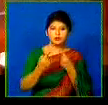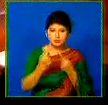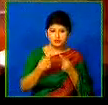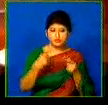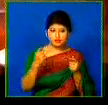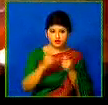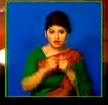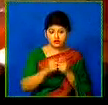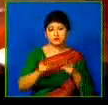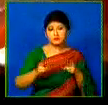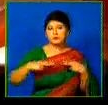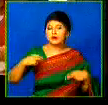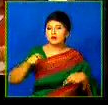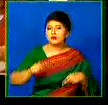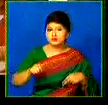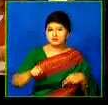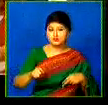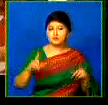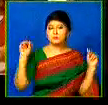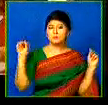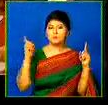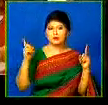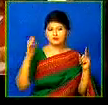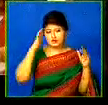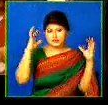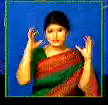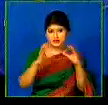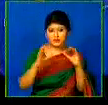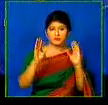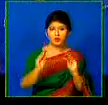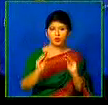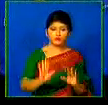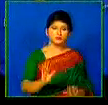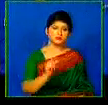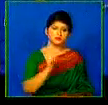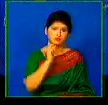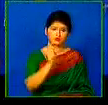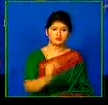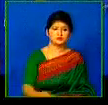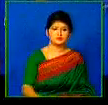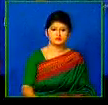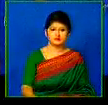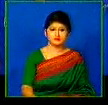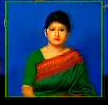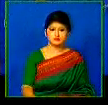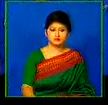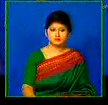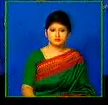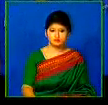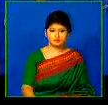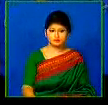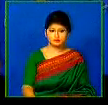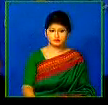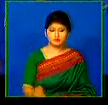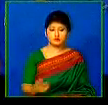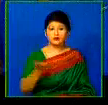বিভাগের অধীনস্থ আদালতগুলোর উপর মামলার চাপ কমে আসছে। জেলা প্রশাসনকে যাইতে হইতো, মামলা করতে হইতো, আর